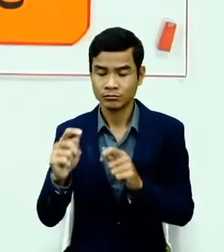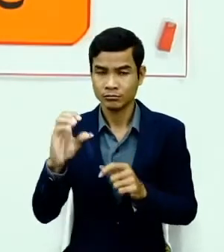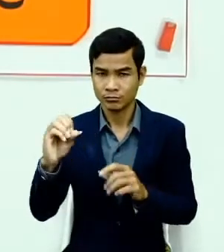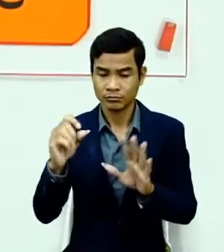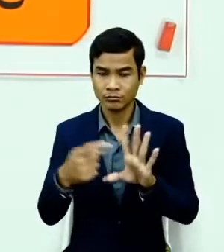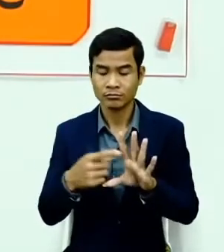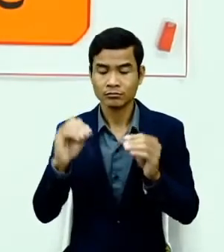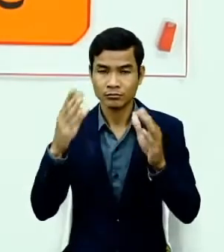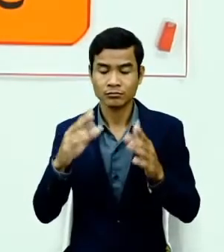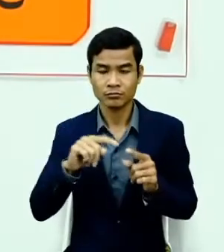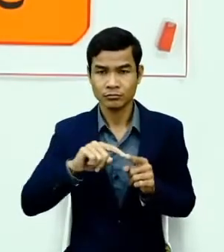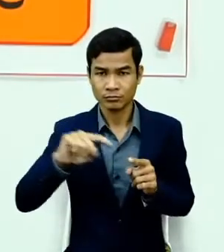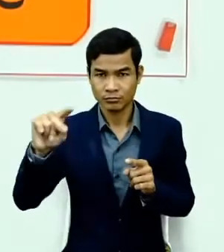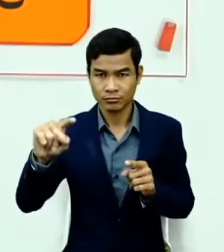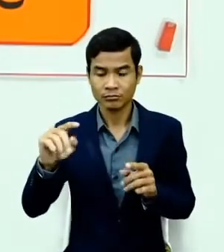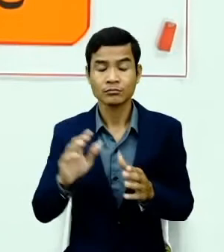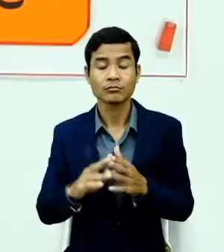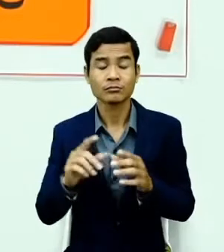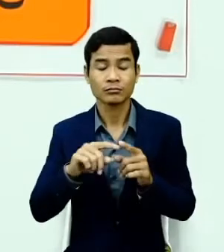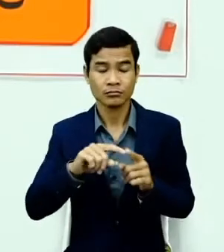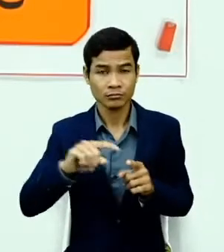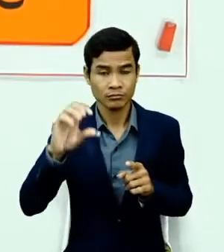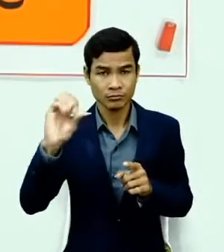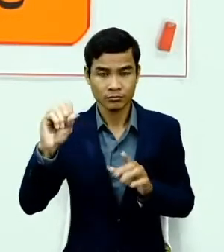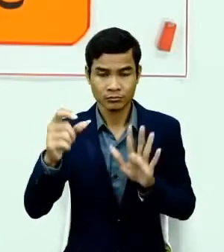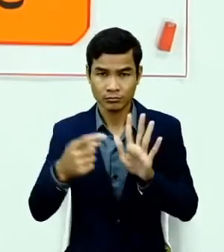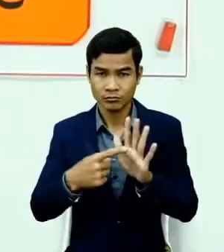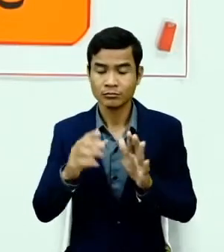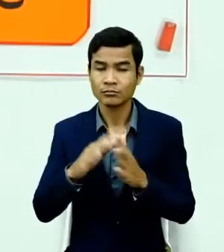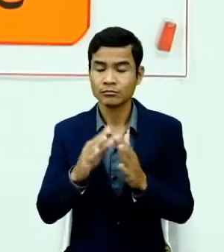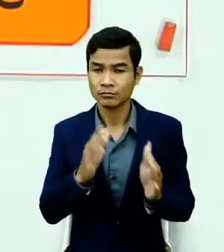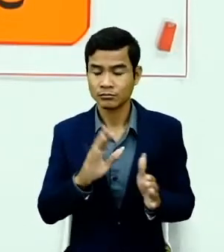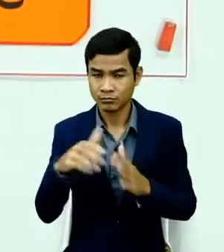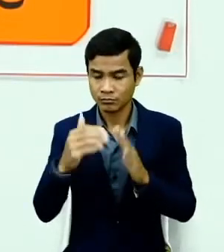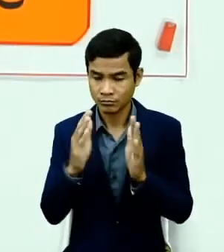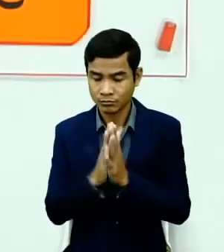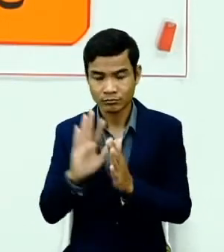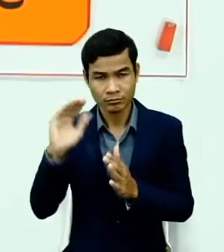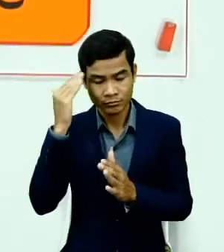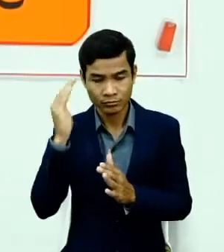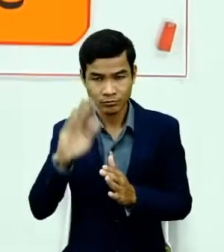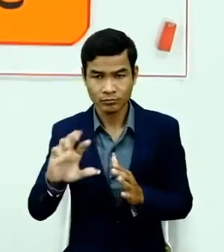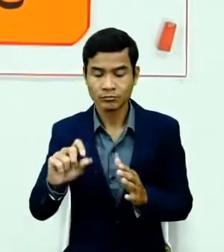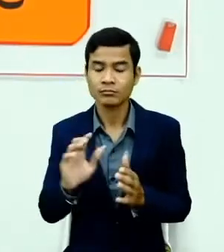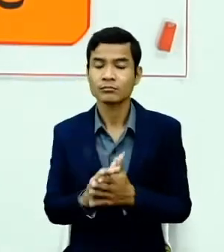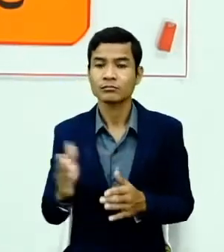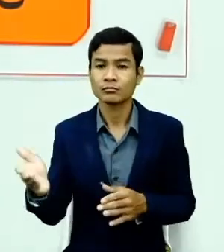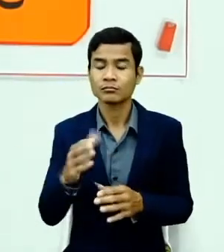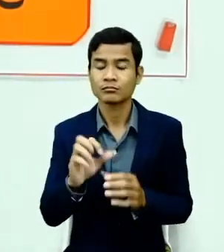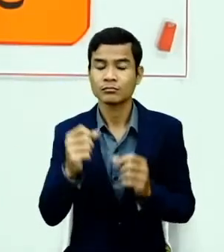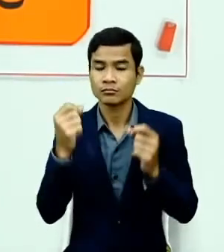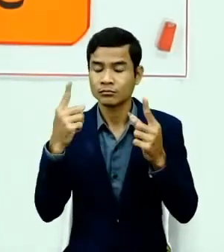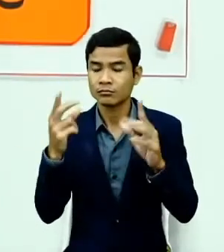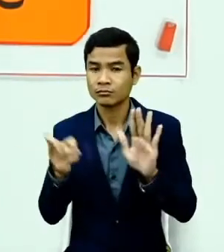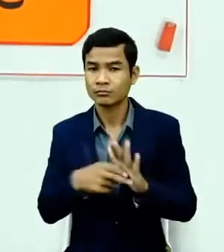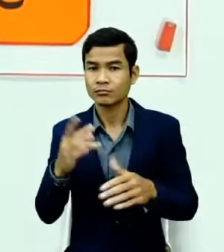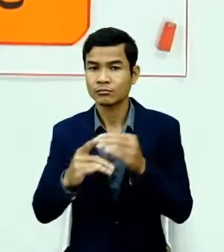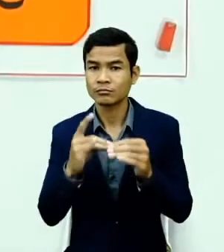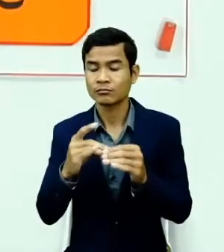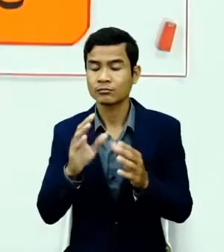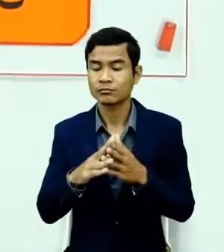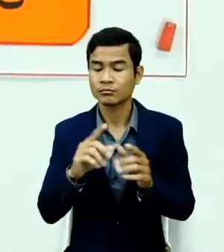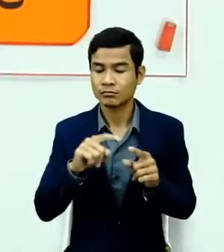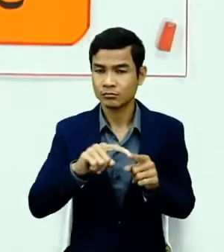កគ្រូគូសភ្ជាប់ទៅនឹងរូបលើអរគុណកូនអ្នកគ្រូសង្ឃឹមថាកូនកូនប្រកាសជាយល់ច្បាស់អំពីការគូសភ្ជា